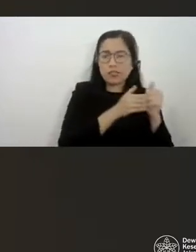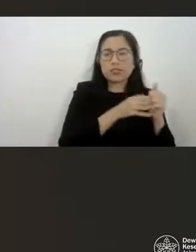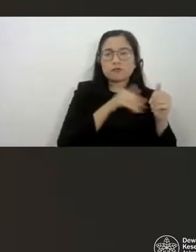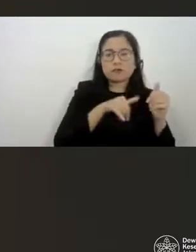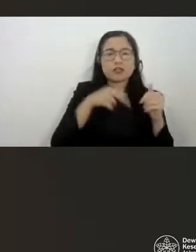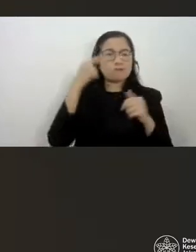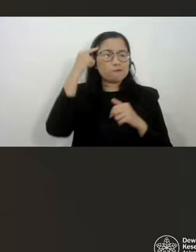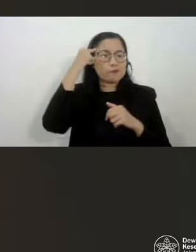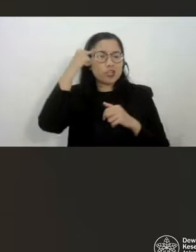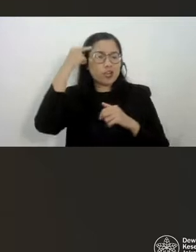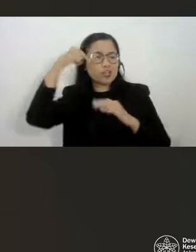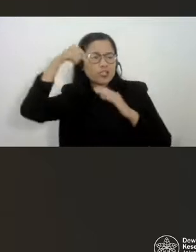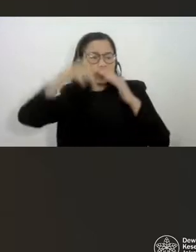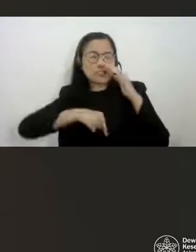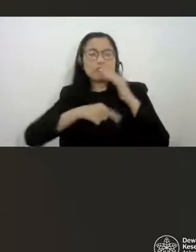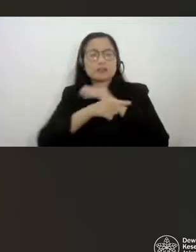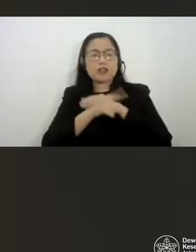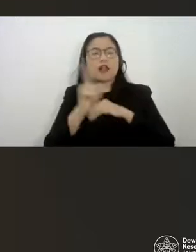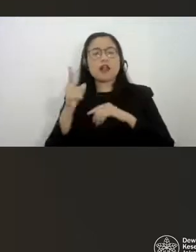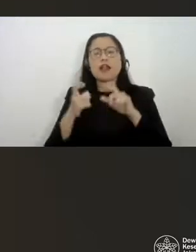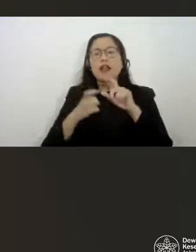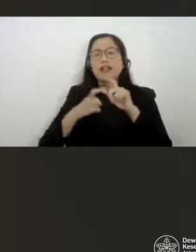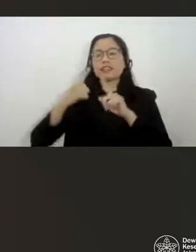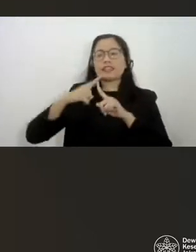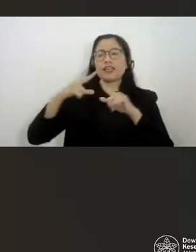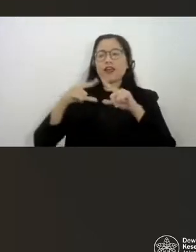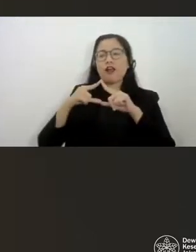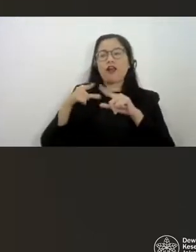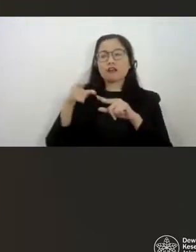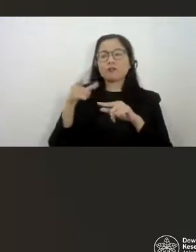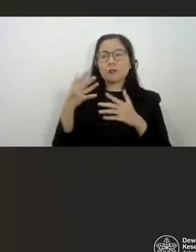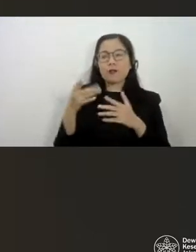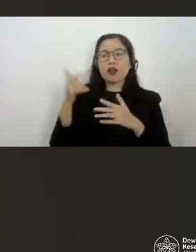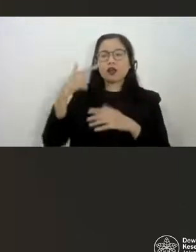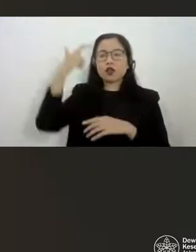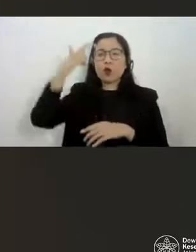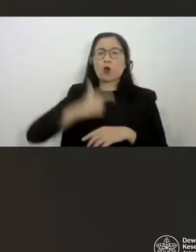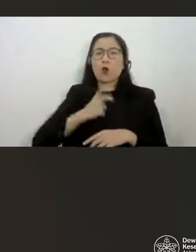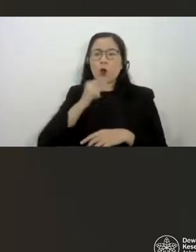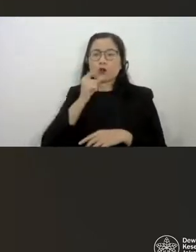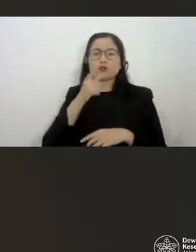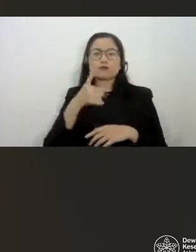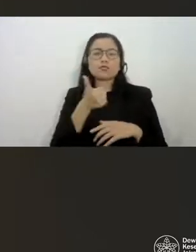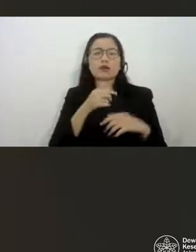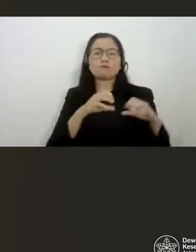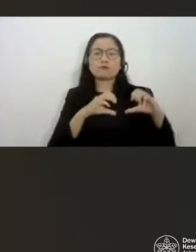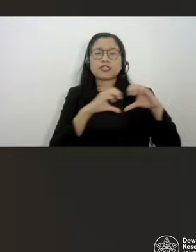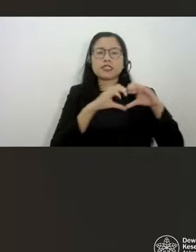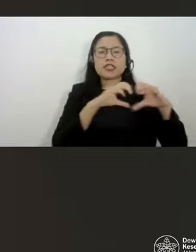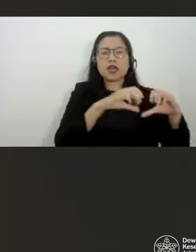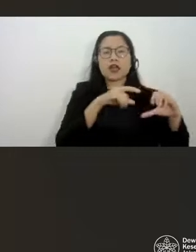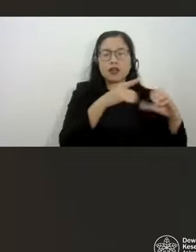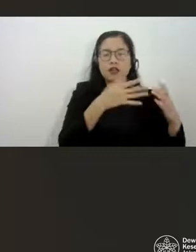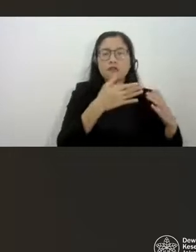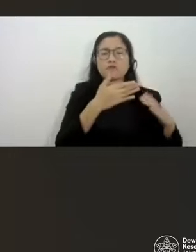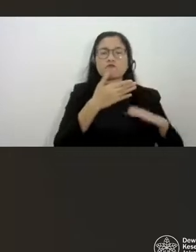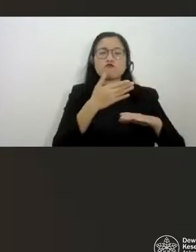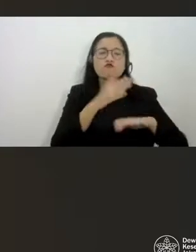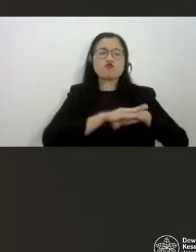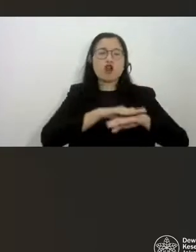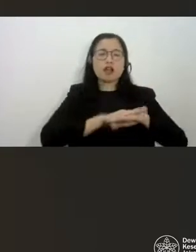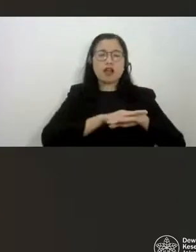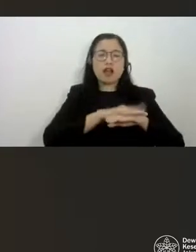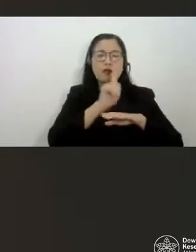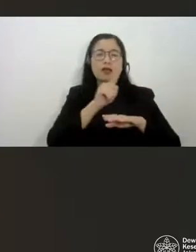Takdir Ali Sabana sebagai tokoh yang menggiringnya untuk mencintai budaya dengan huruf kapital B sebagai